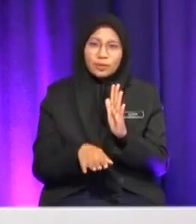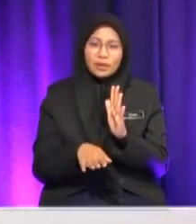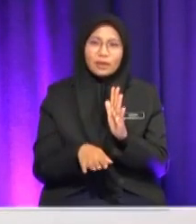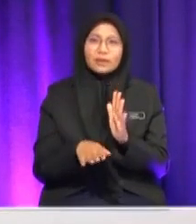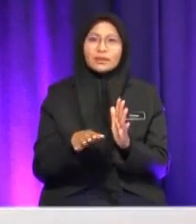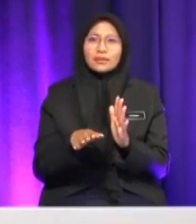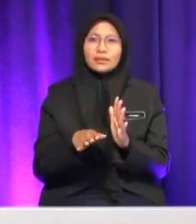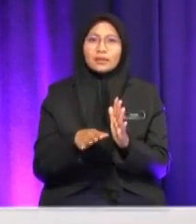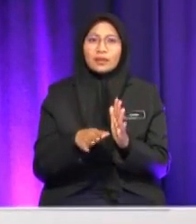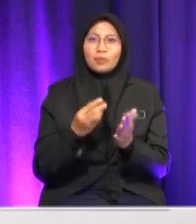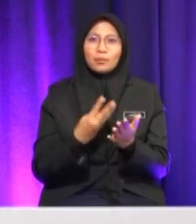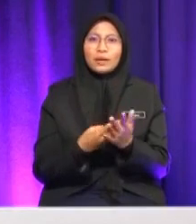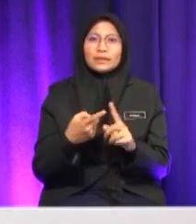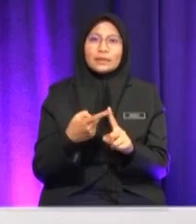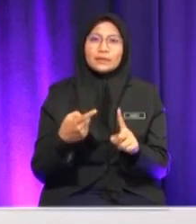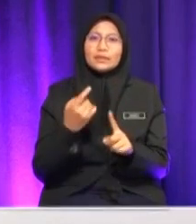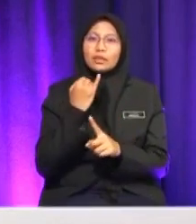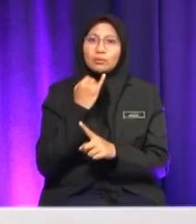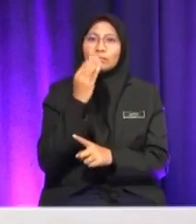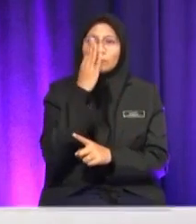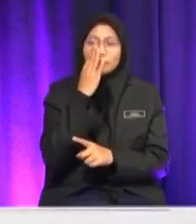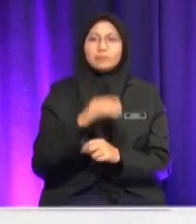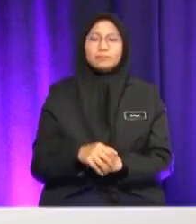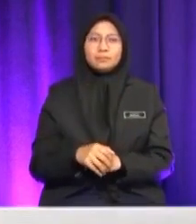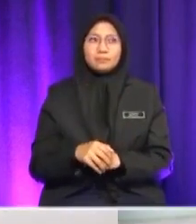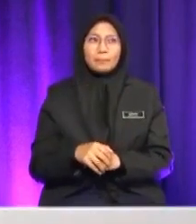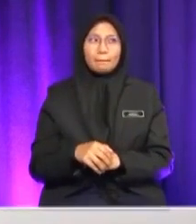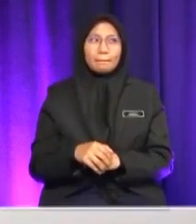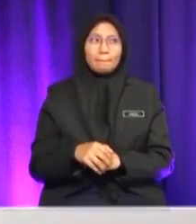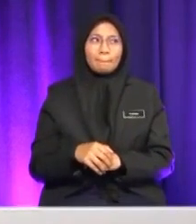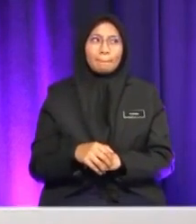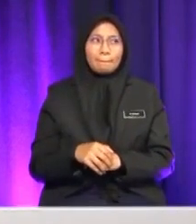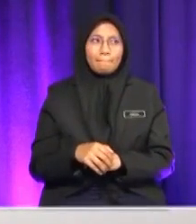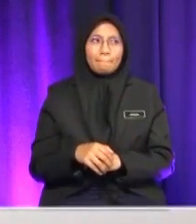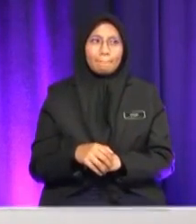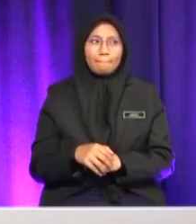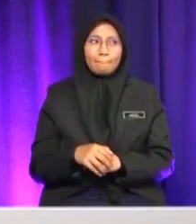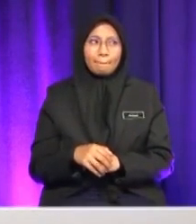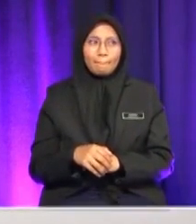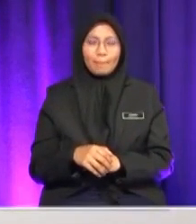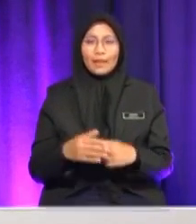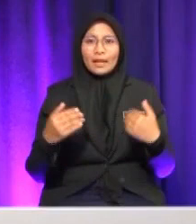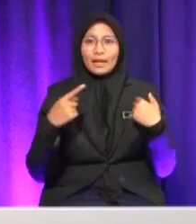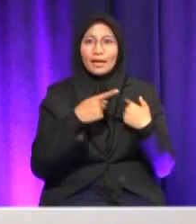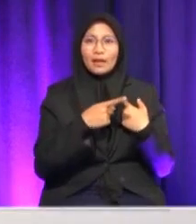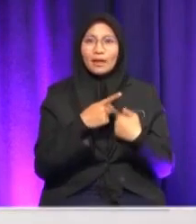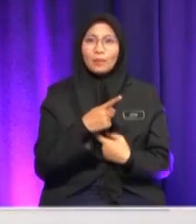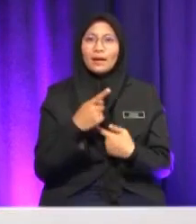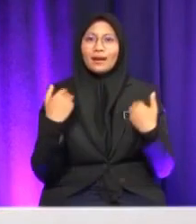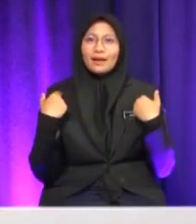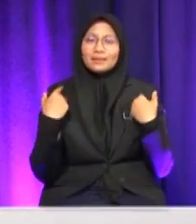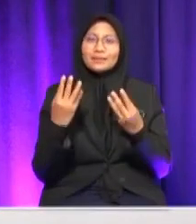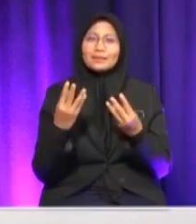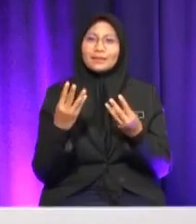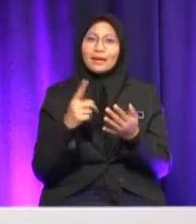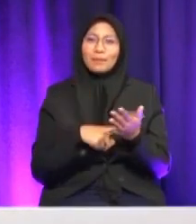bapa kita. Ya, betul. Tepat, okay. You. Okey. Jadi, Pritika, ada sebarang pandangan ke berkenaan topik yang Cikgu Somu terangkan sebentar tadi?